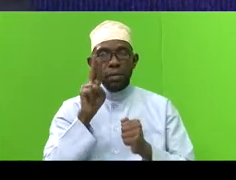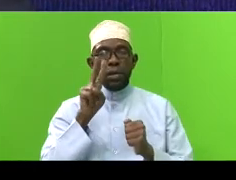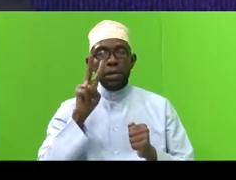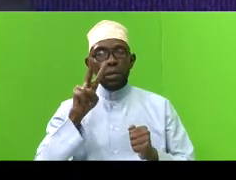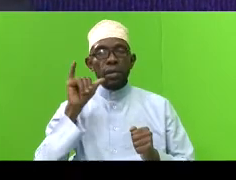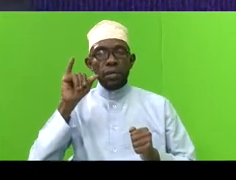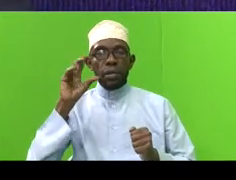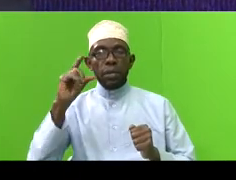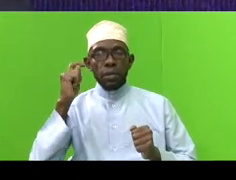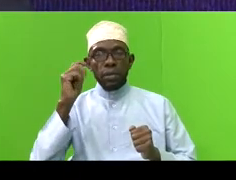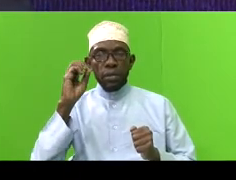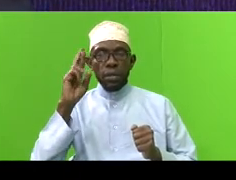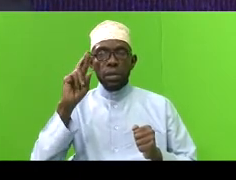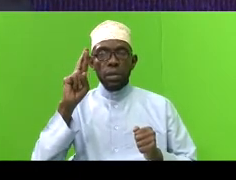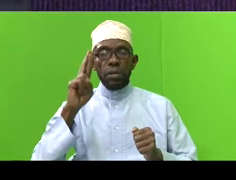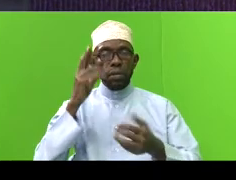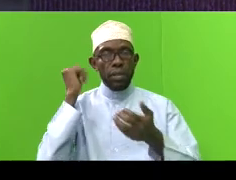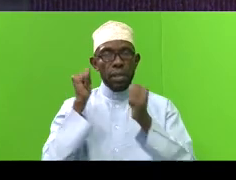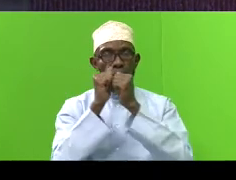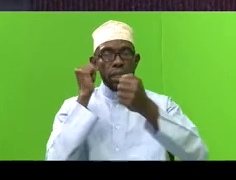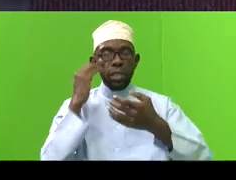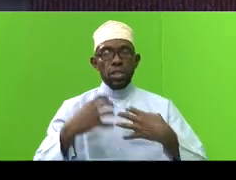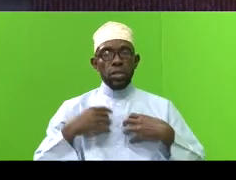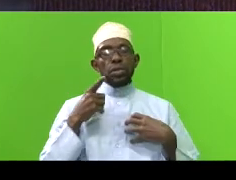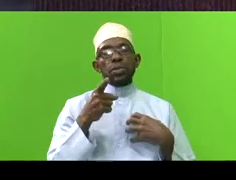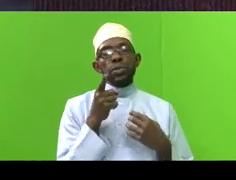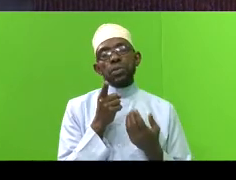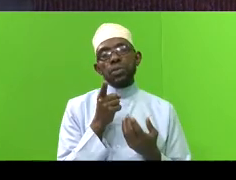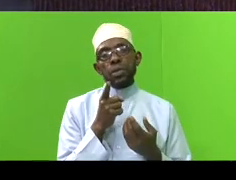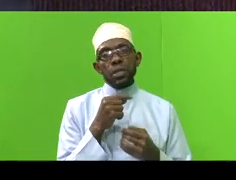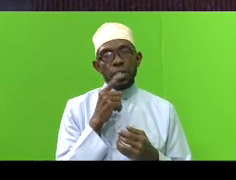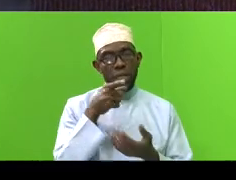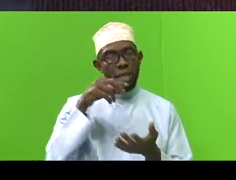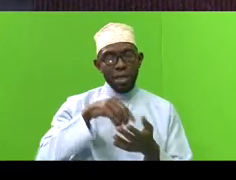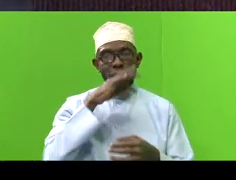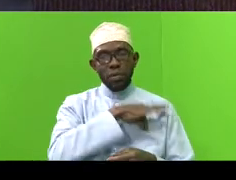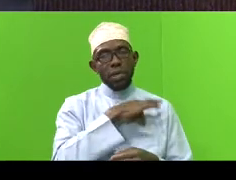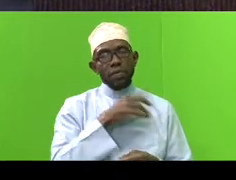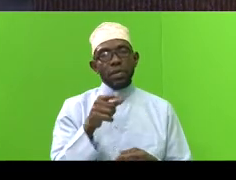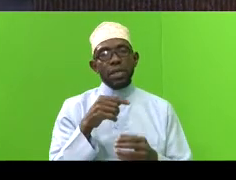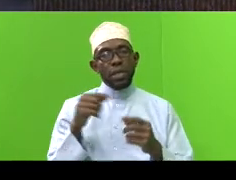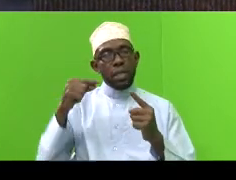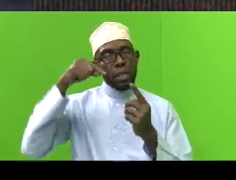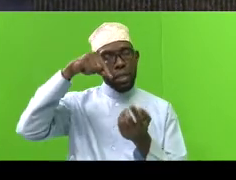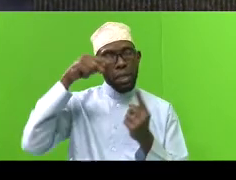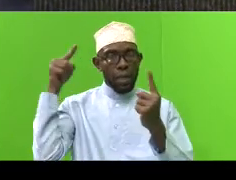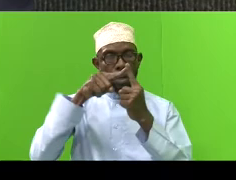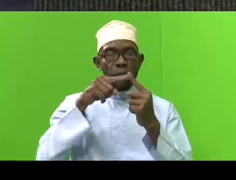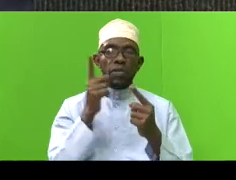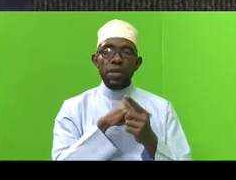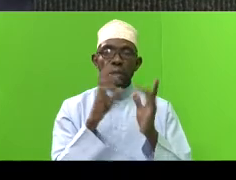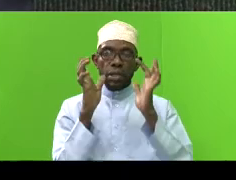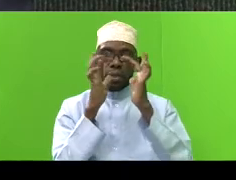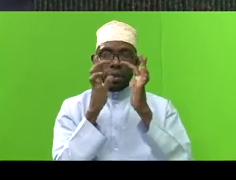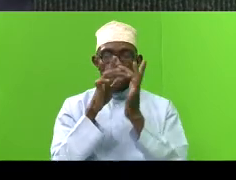7 will shock you. Sasa wewe utaenda kuangalia pale ukifikiria kuna la maana. Kumbe nia yake ni kwamba ukishakuwa online